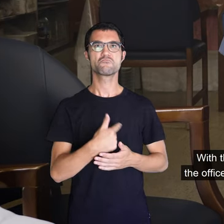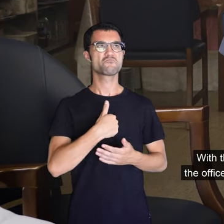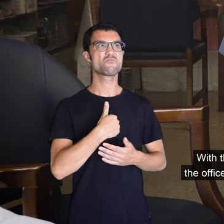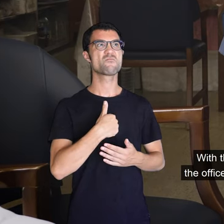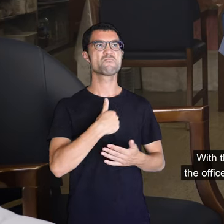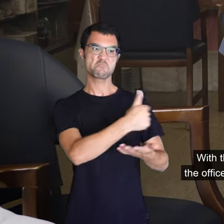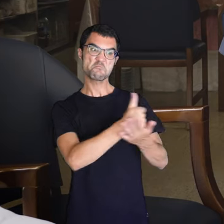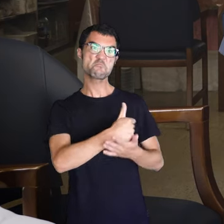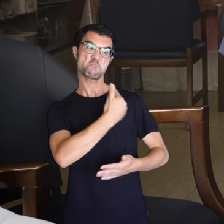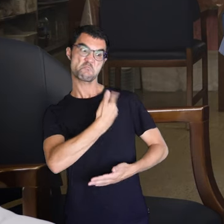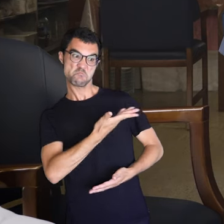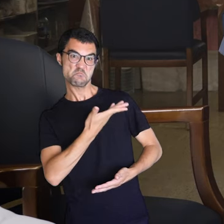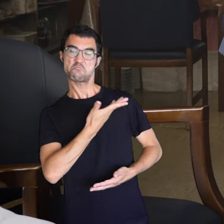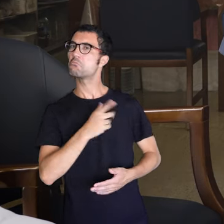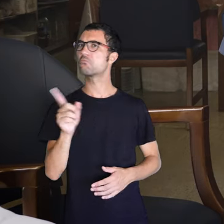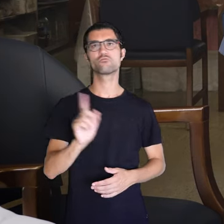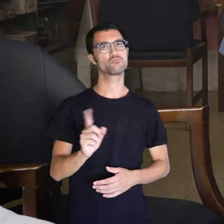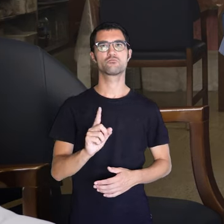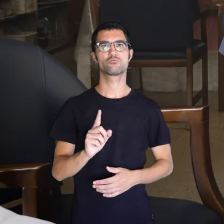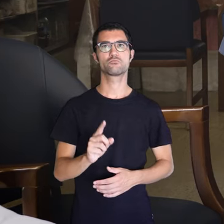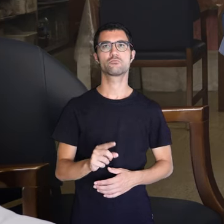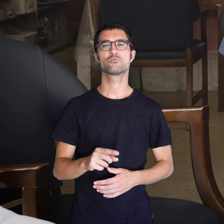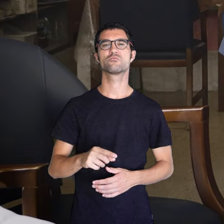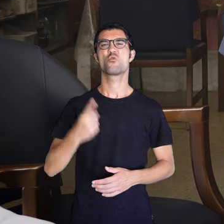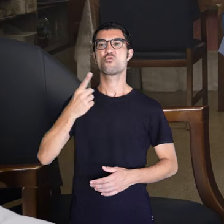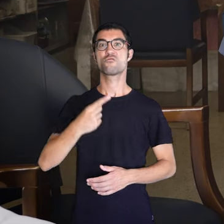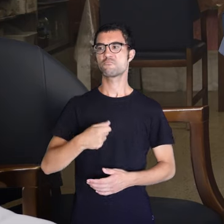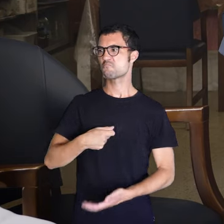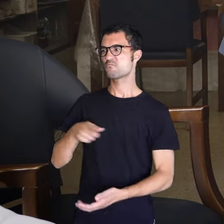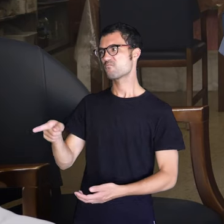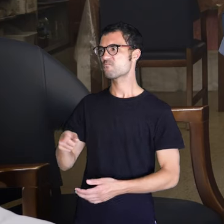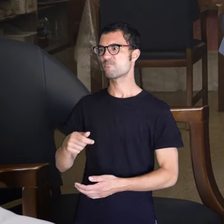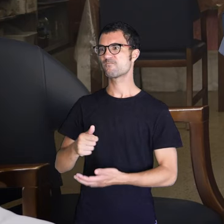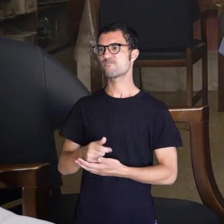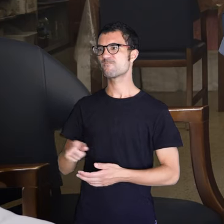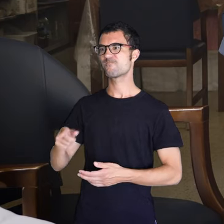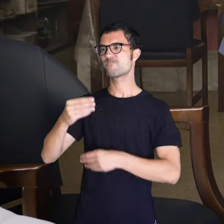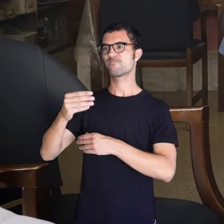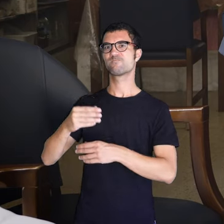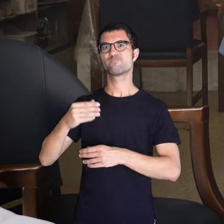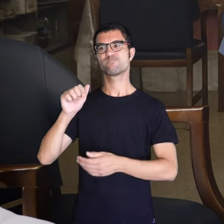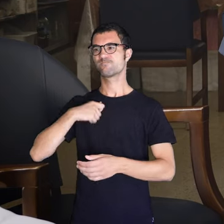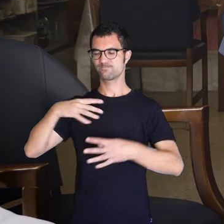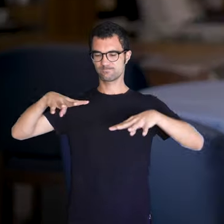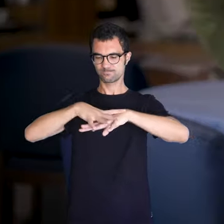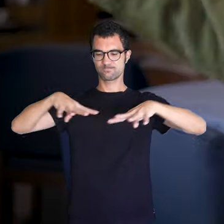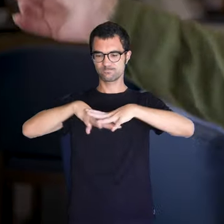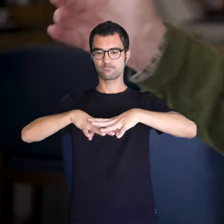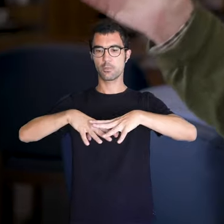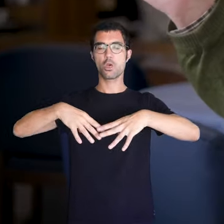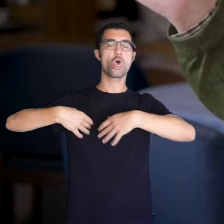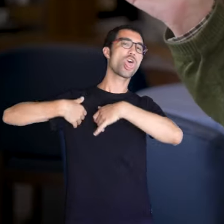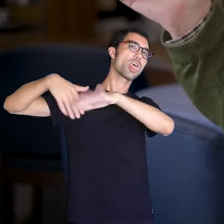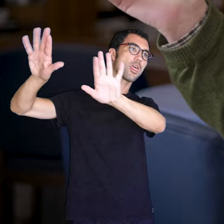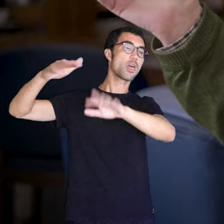no em puc dir. Un dia me posaren 20 duros de multa, que era una fortuna, perquè havia calat una xarxa dins